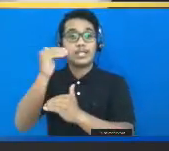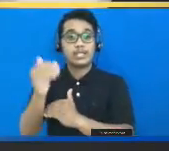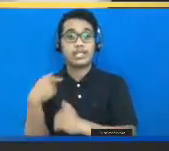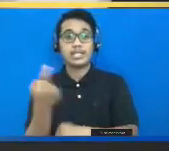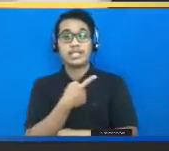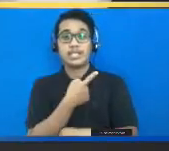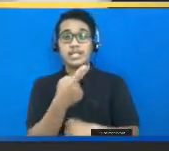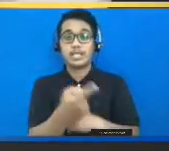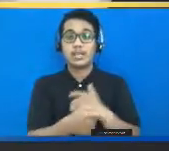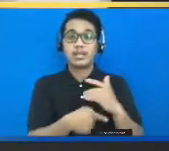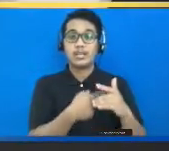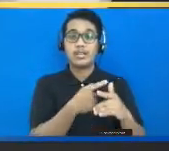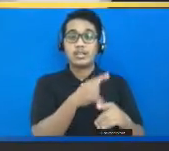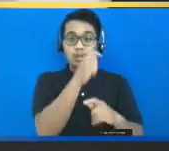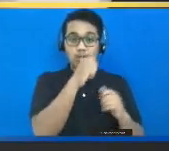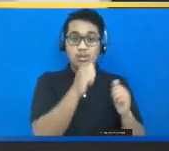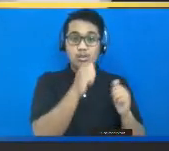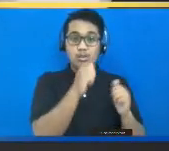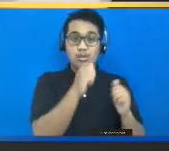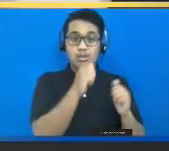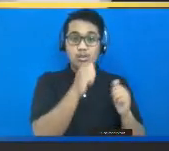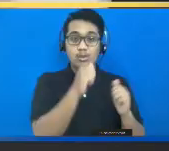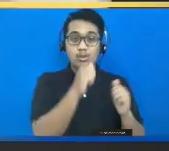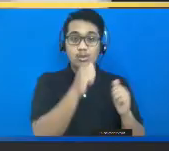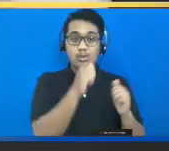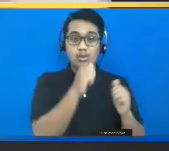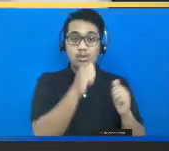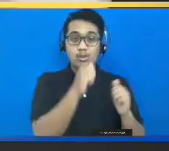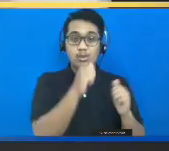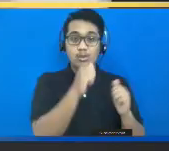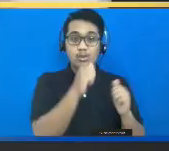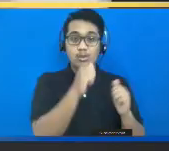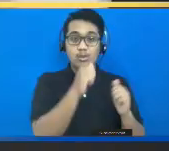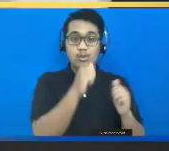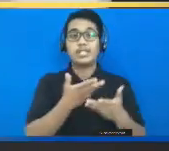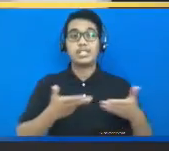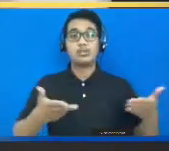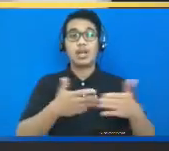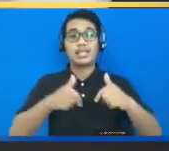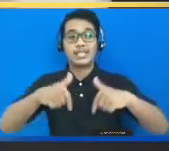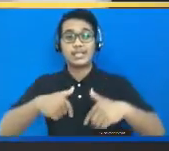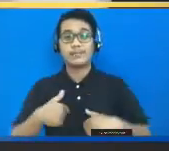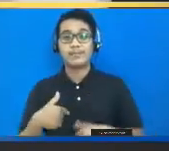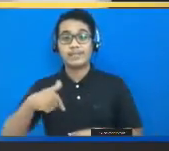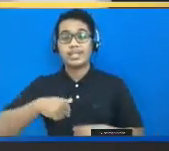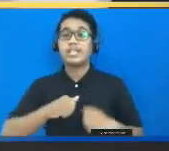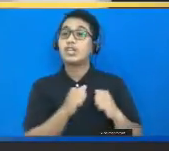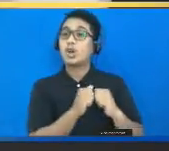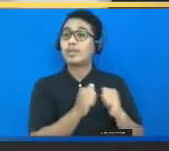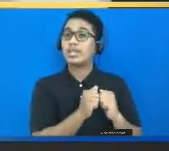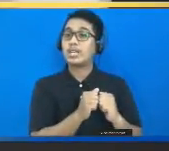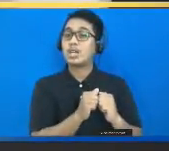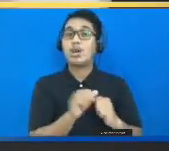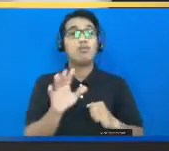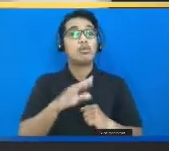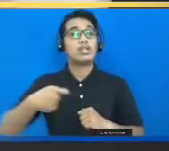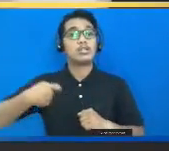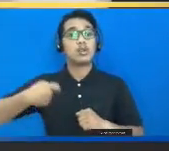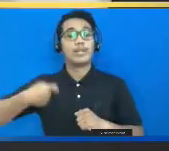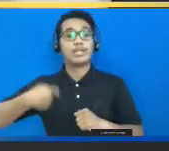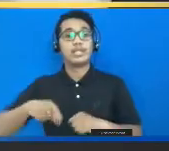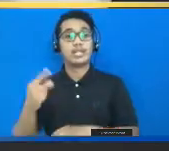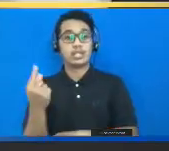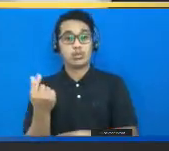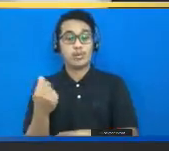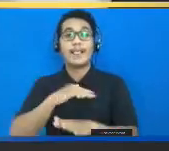prioritas itu yang betul-betul harus kita dahulukan apalagi disaat-saat seperti ini dan ini komitmen bukan hanya kementerian keuangan tapi komitmen